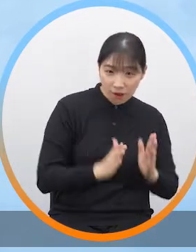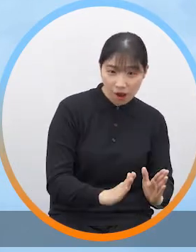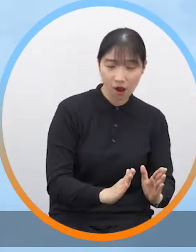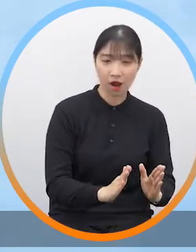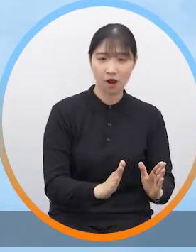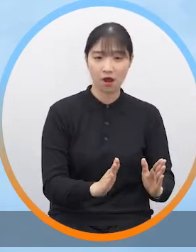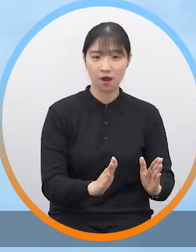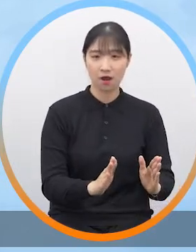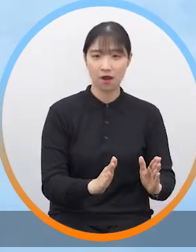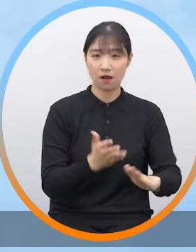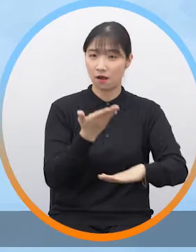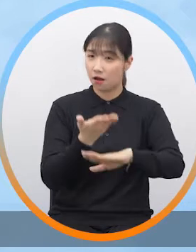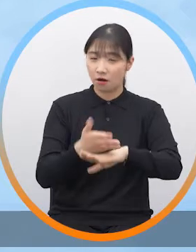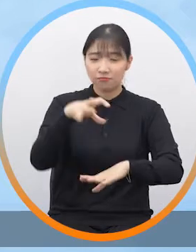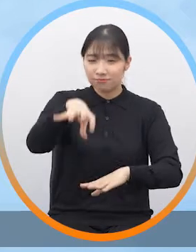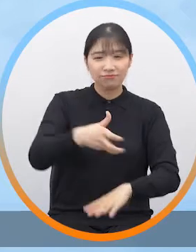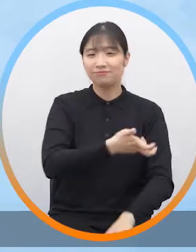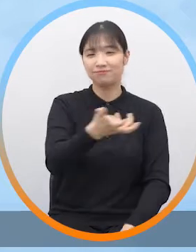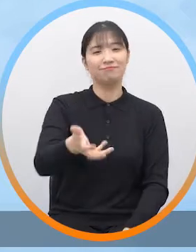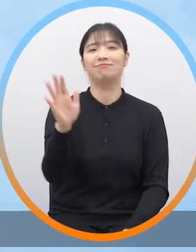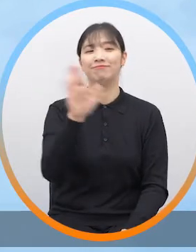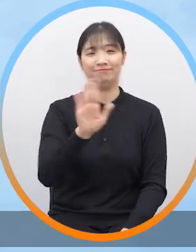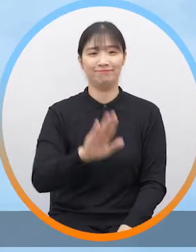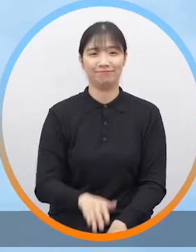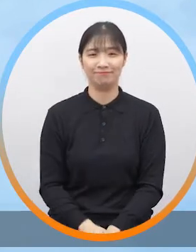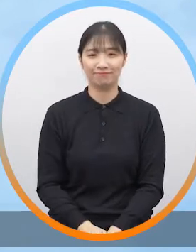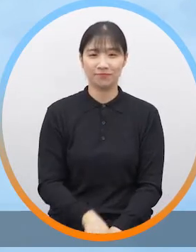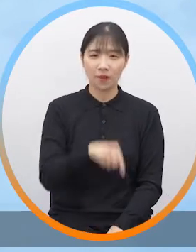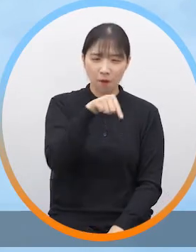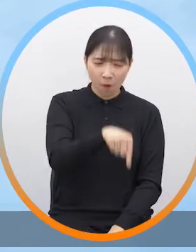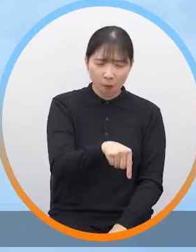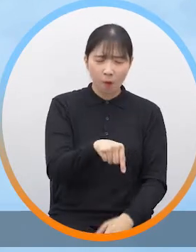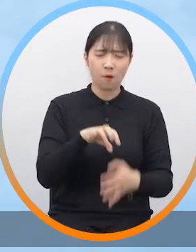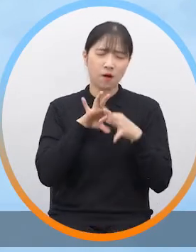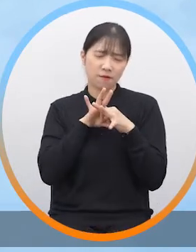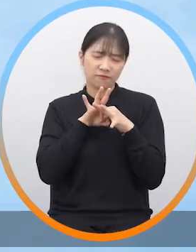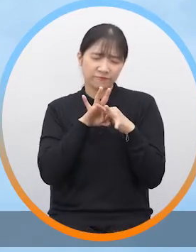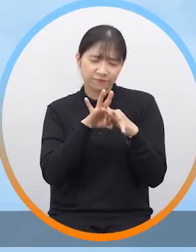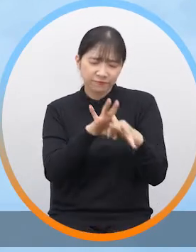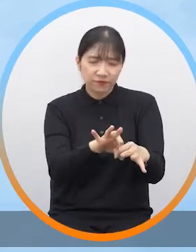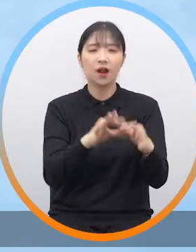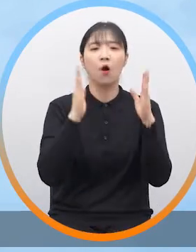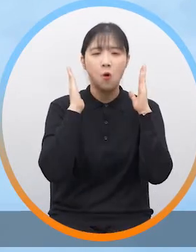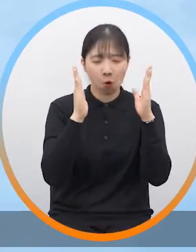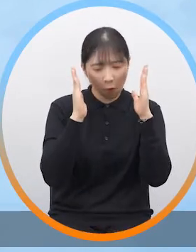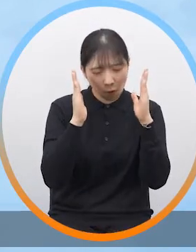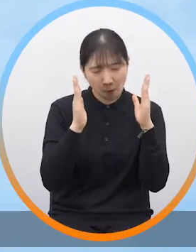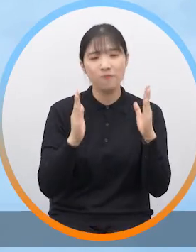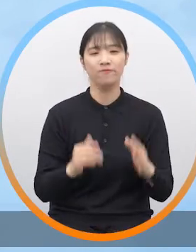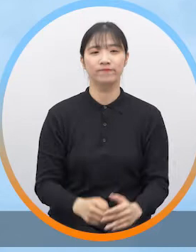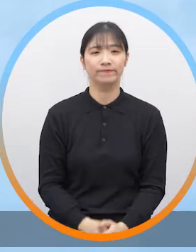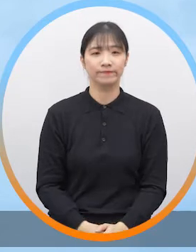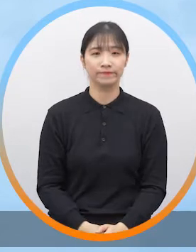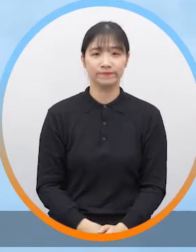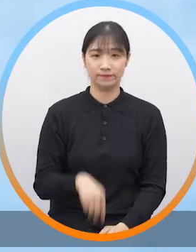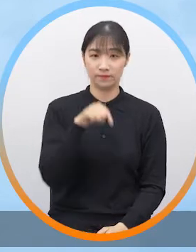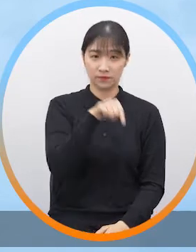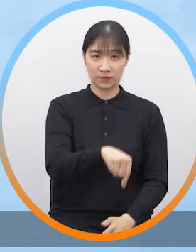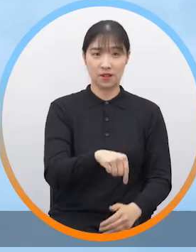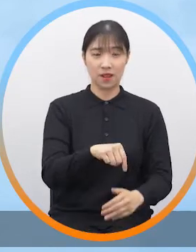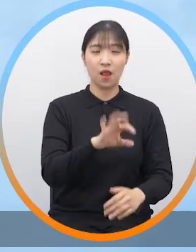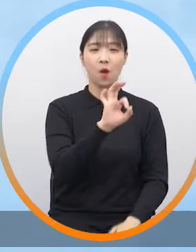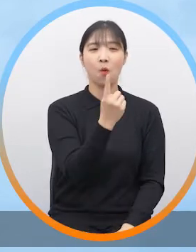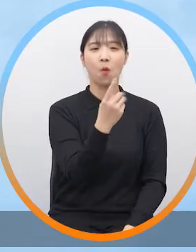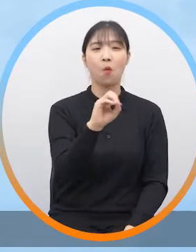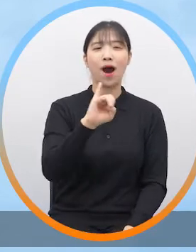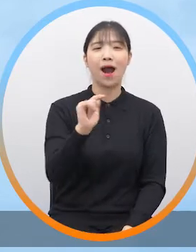태어나서 다른 데를 가지 않았습니다. 바로 그곳에서 쭉 공부를 했어요. 그래서 그